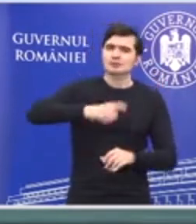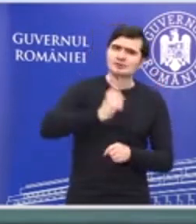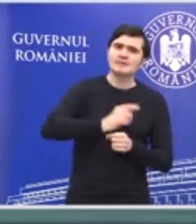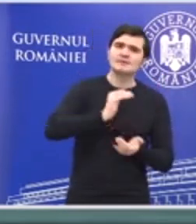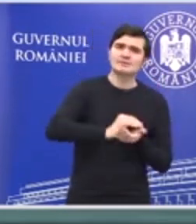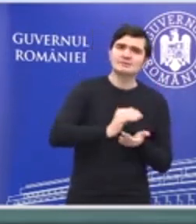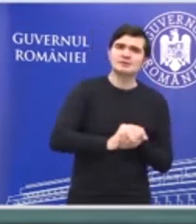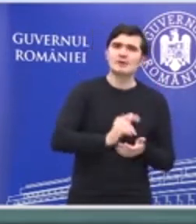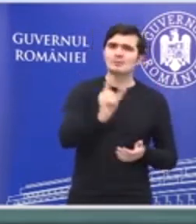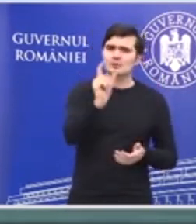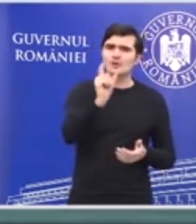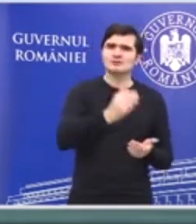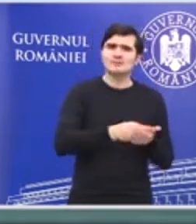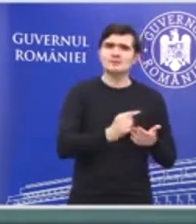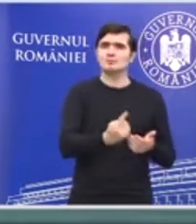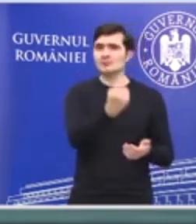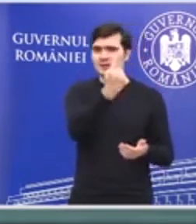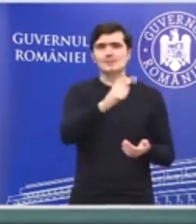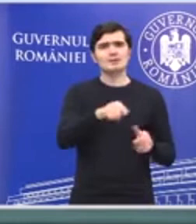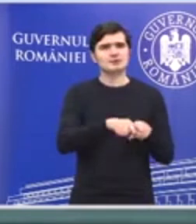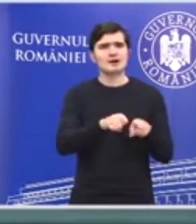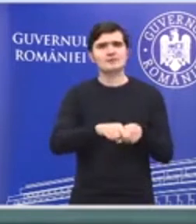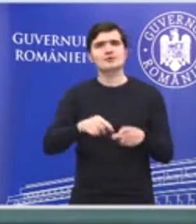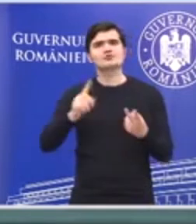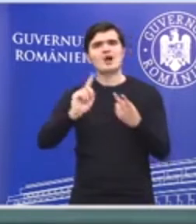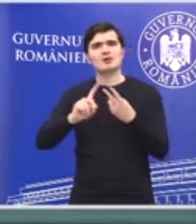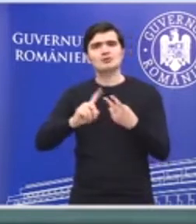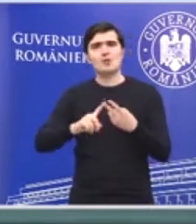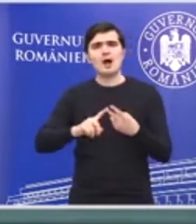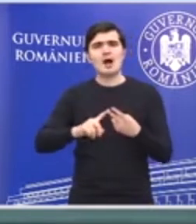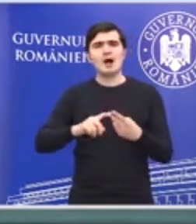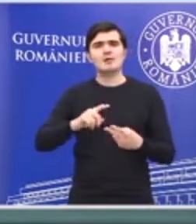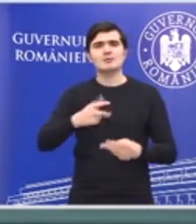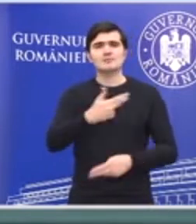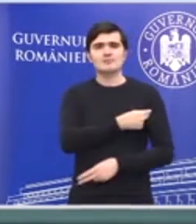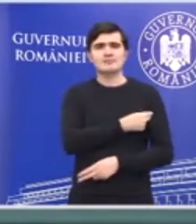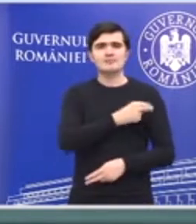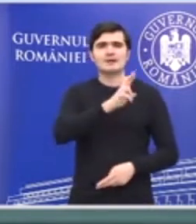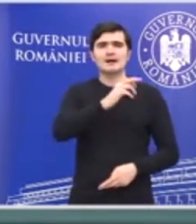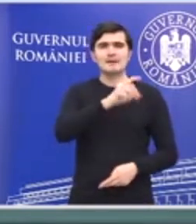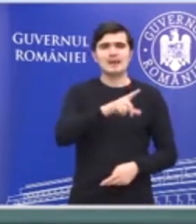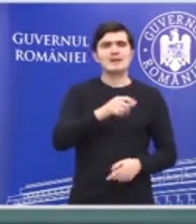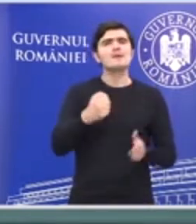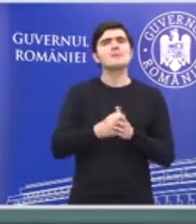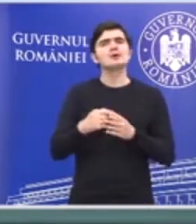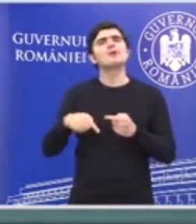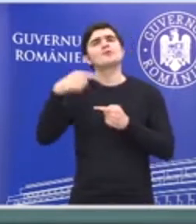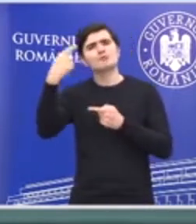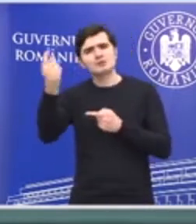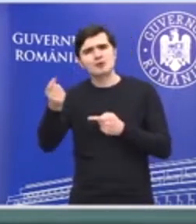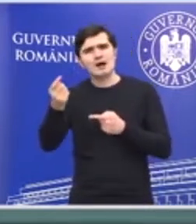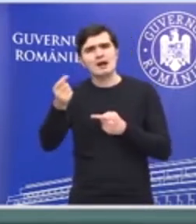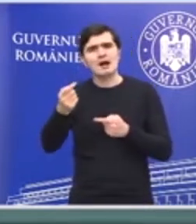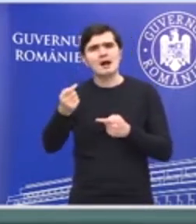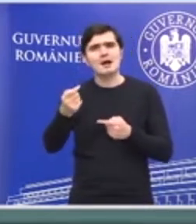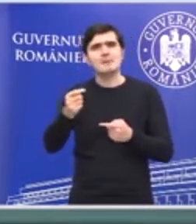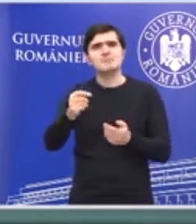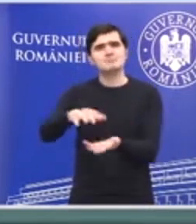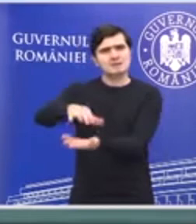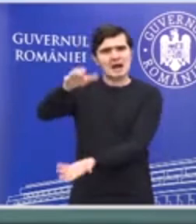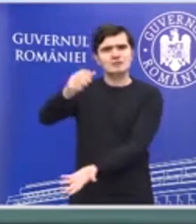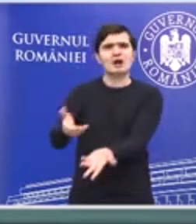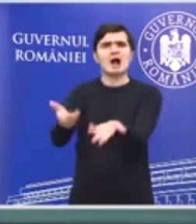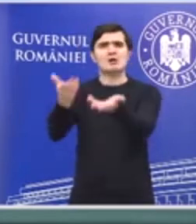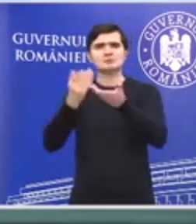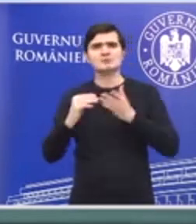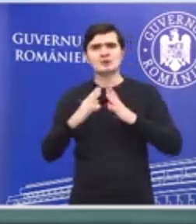atât pentru doza, pentru prima doză, cât și pentru apel din perioada următoare până la următoarea tranșă care va fi livrată. În